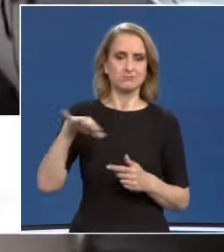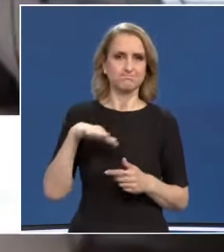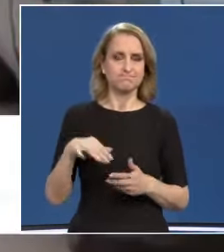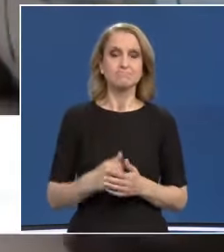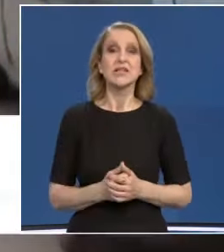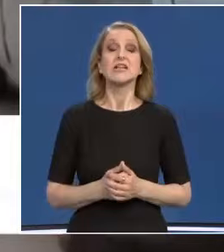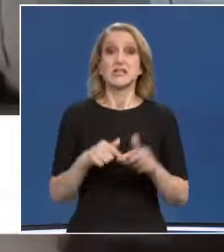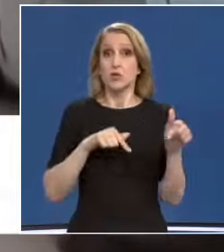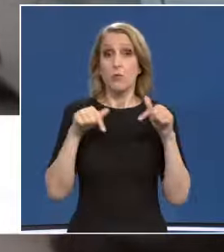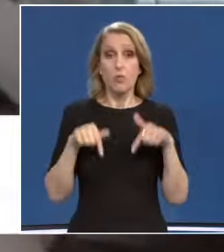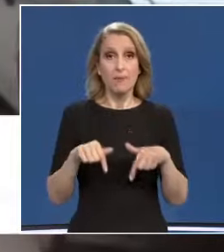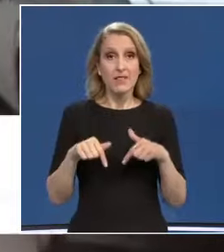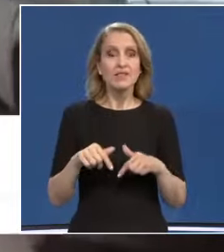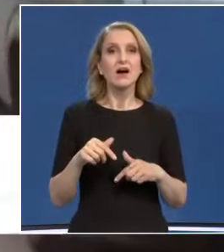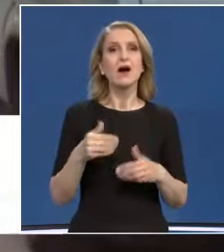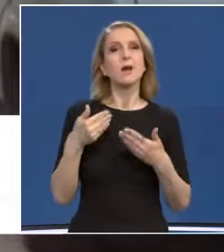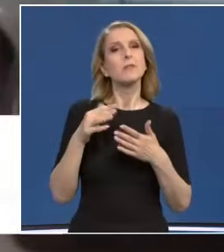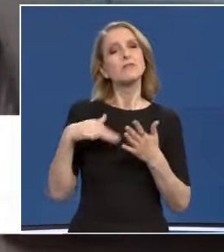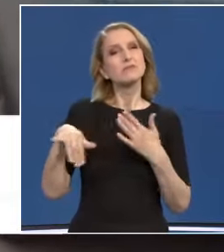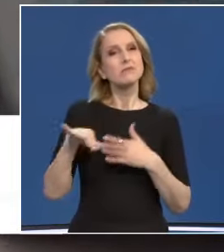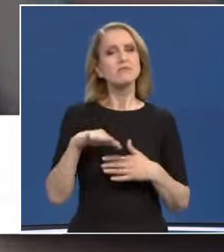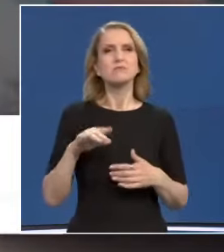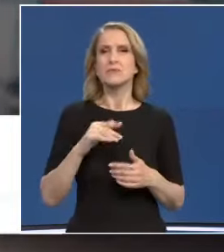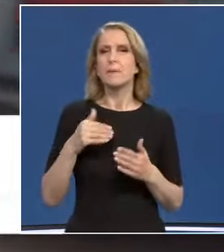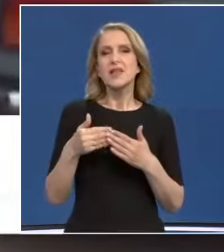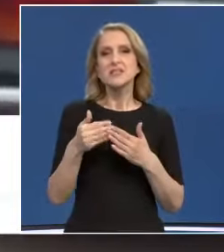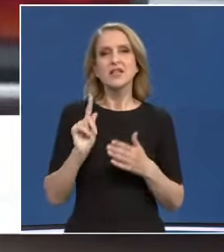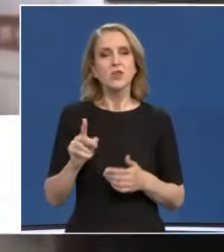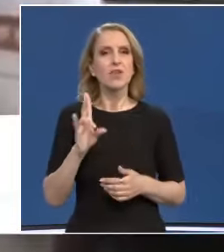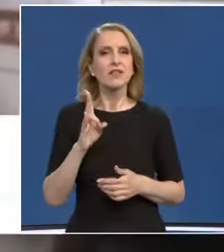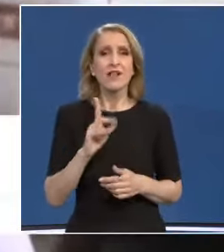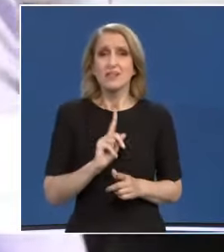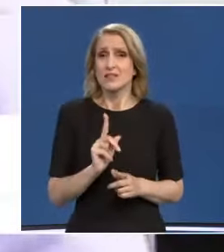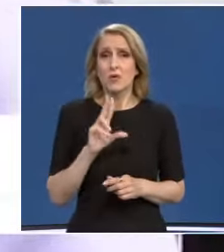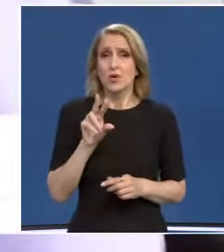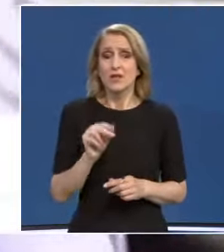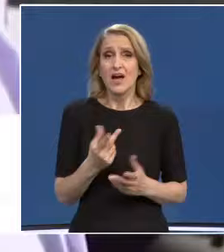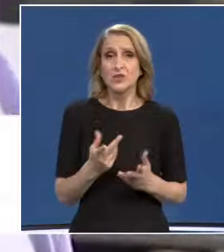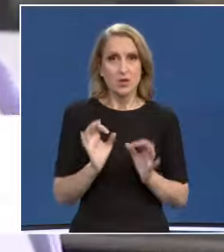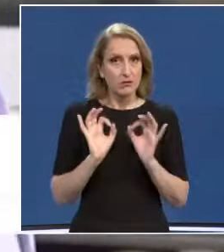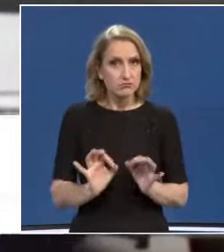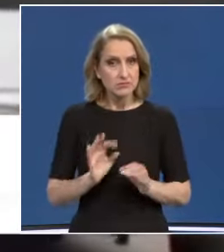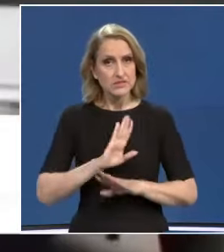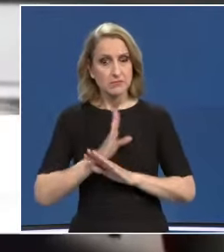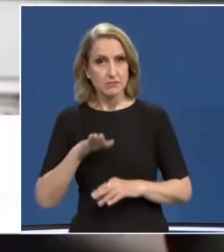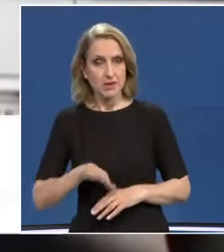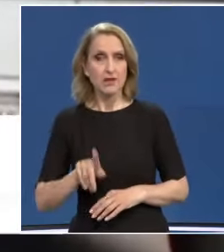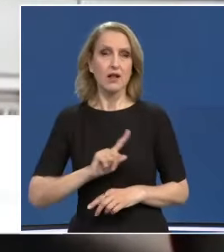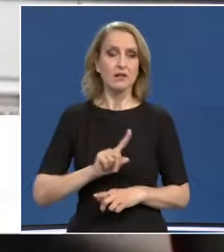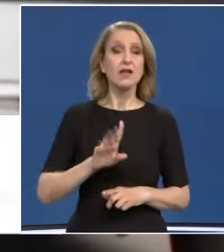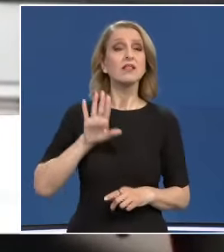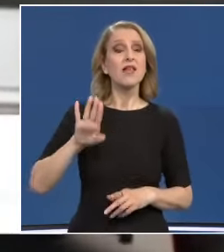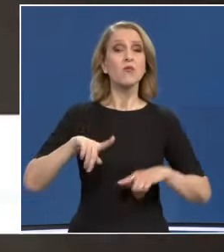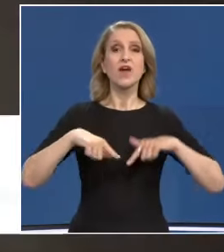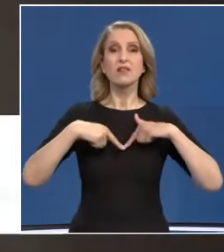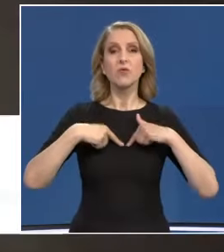До момента приближените на Алексей Навални не могат нито да потвърдят, нито да отрекат новината за смъртта му. Неговият адвокат